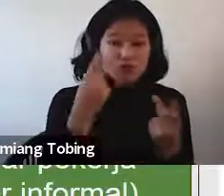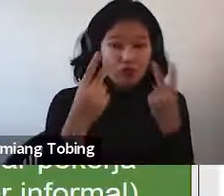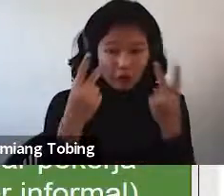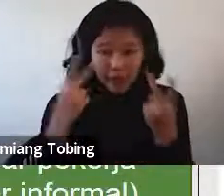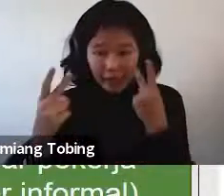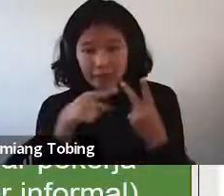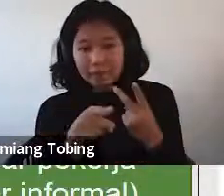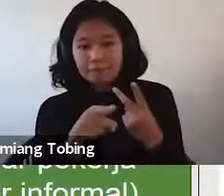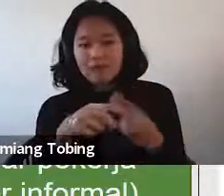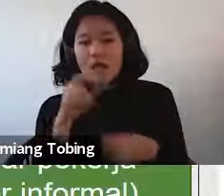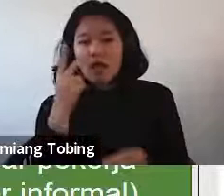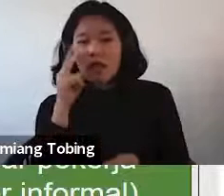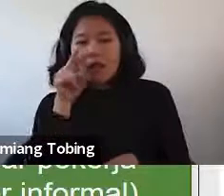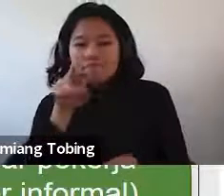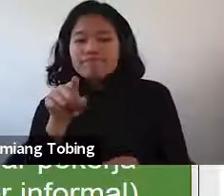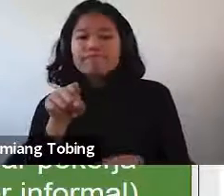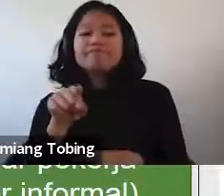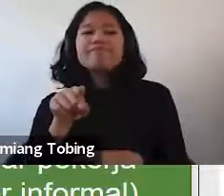bahwa